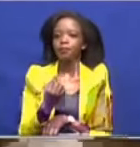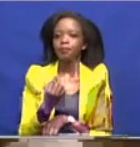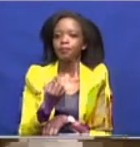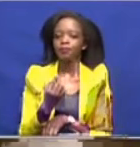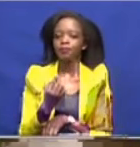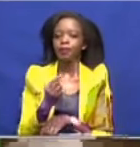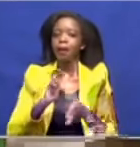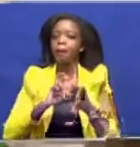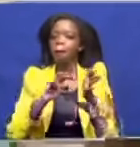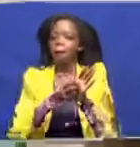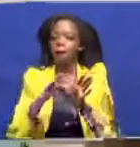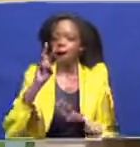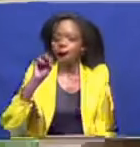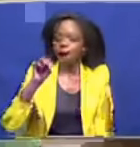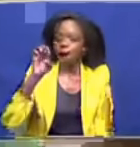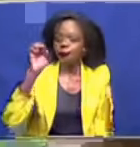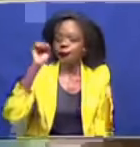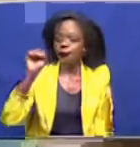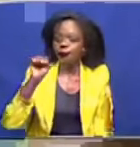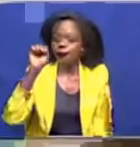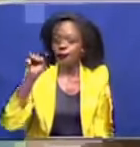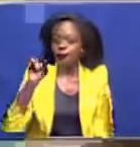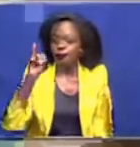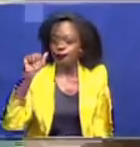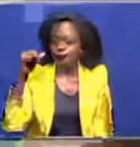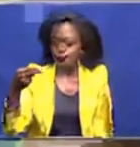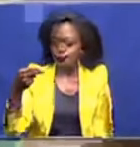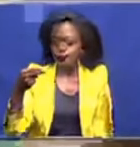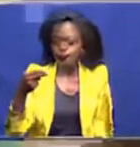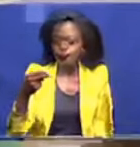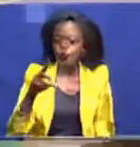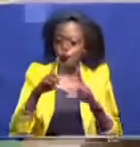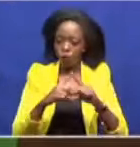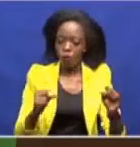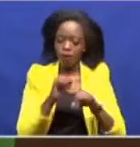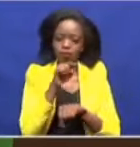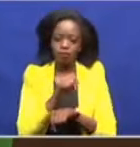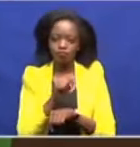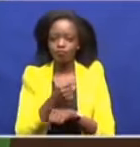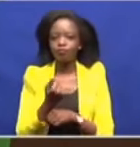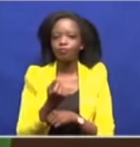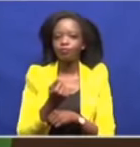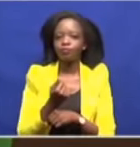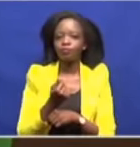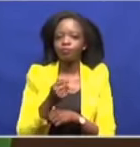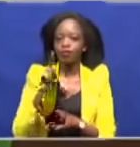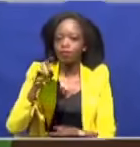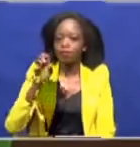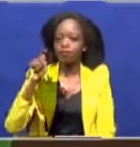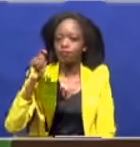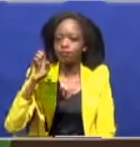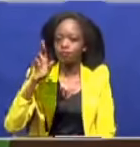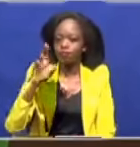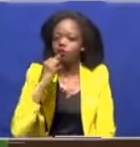ama linamaanisha Mesia. Na kwa maneno haya Petro anasema ya kwamba wewe